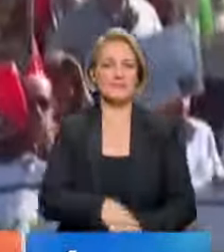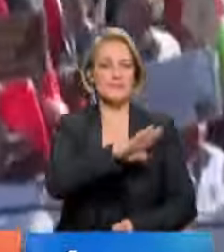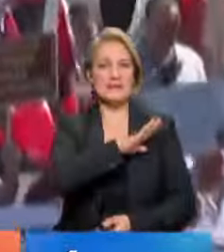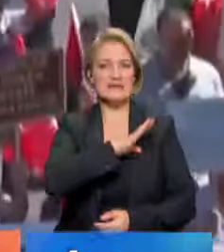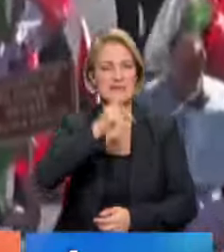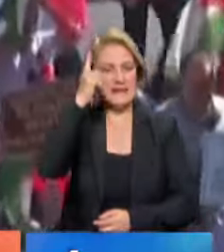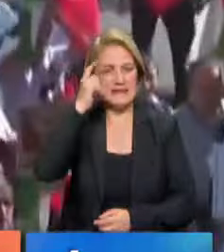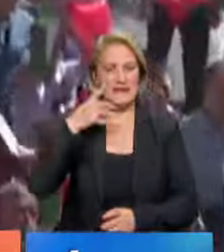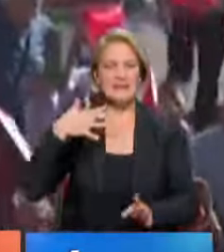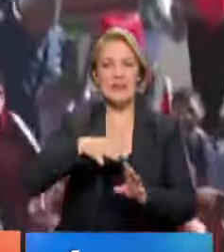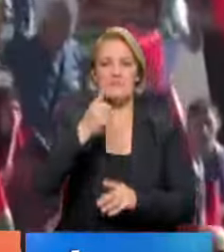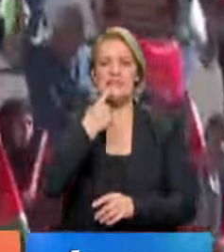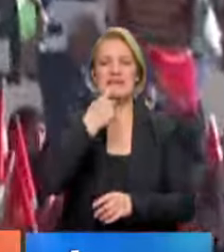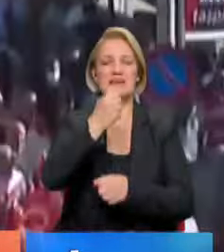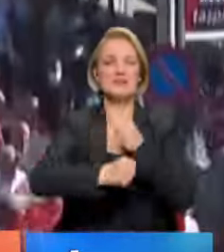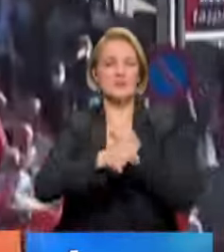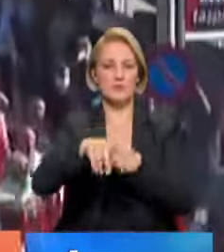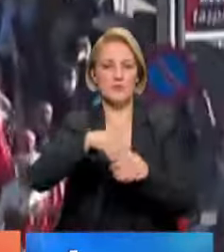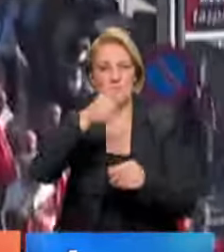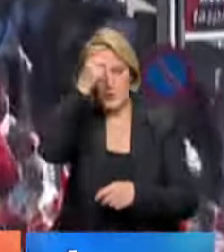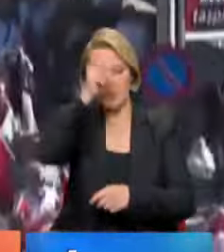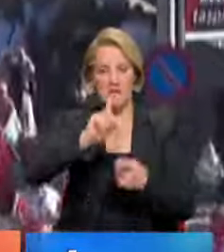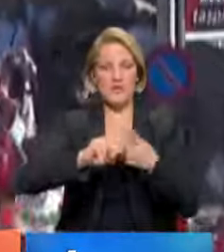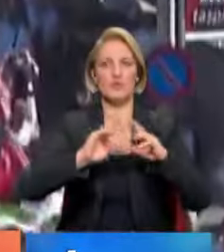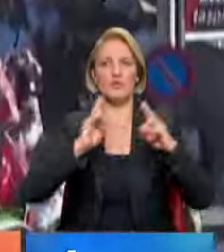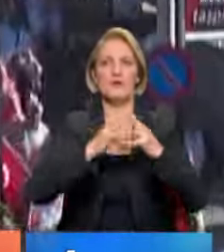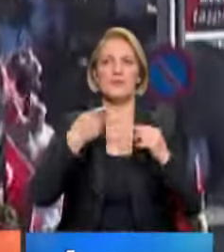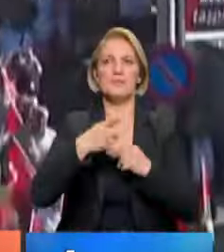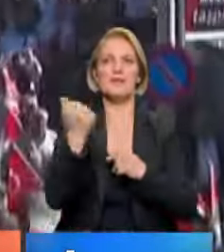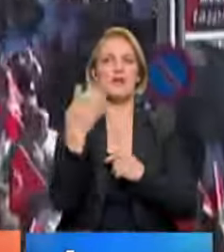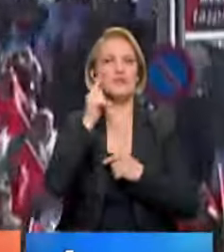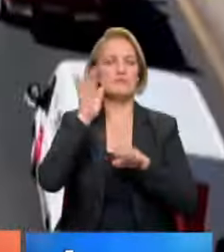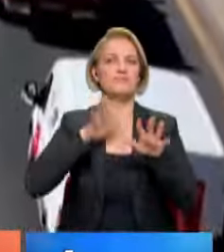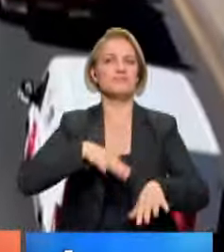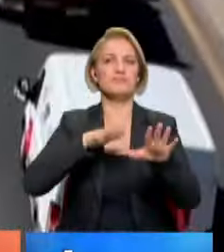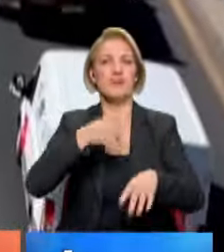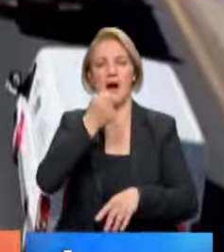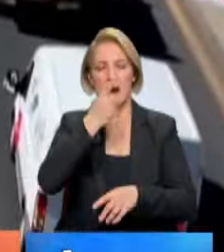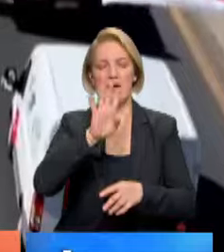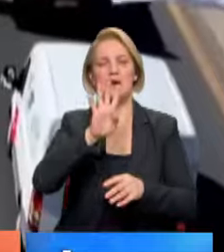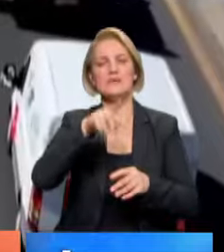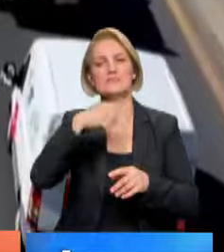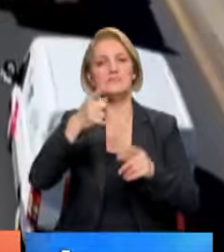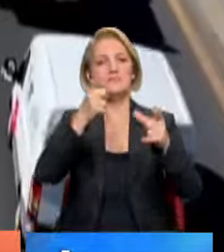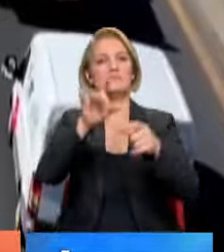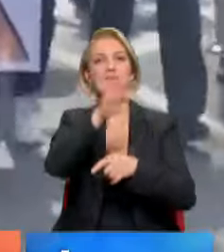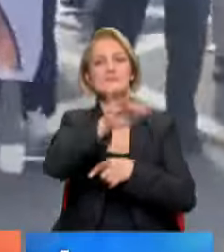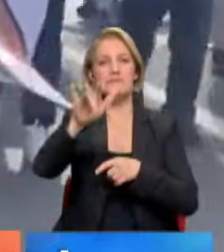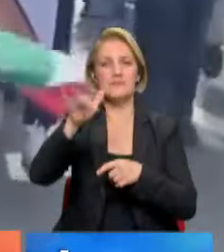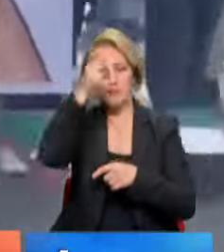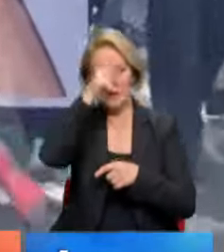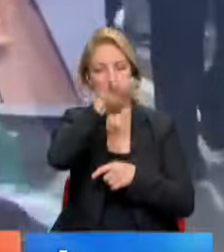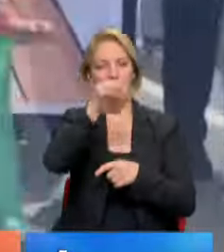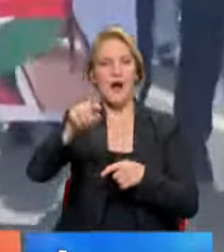Gazze'de İsrail saldırılarının birinci yıl dönümü için Türkiye ve dünyada da binlerce kişi sokağa döküldü. Ankara ve yurdun dört bir yanında göstericiler